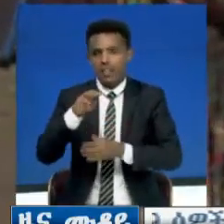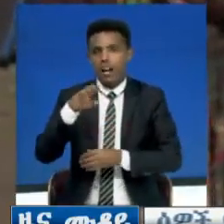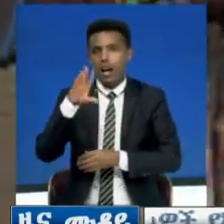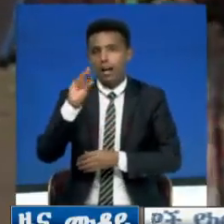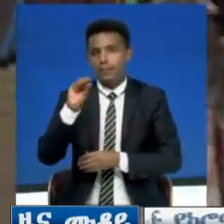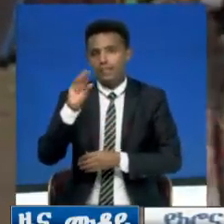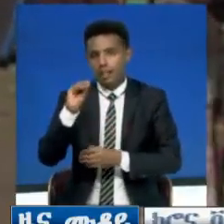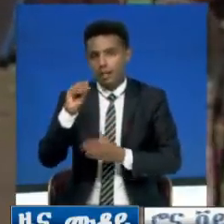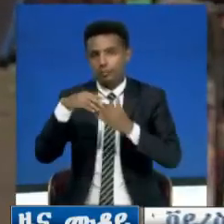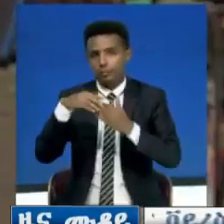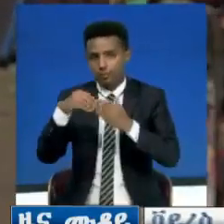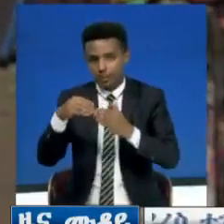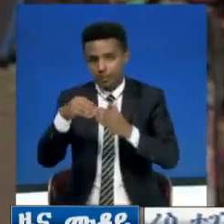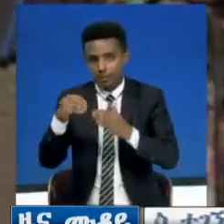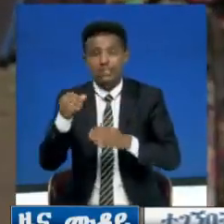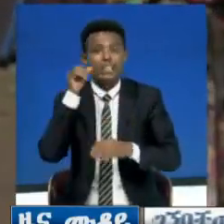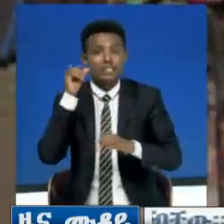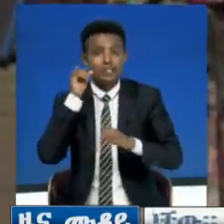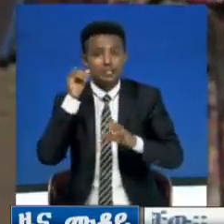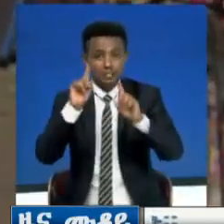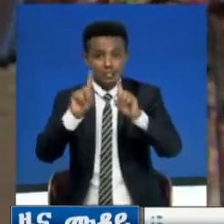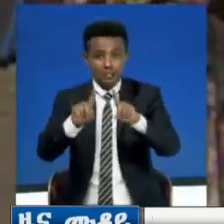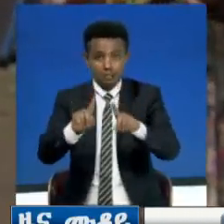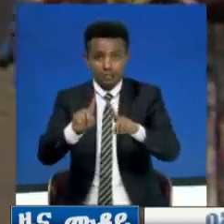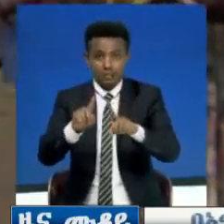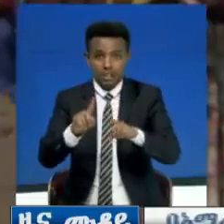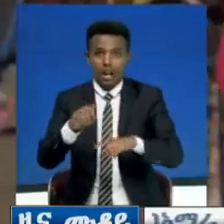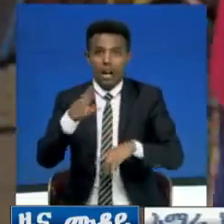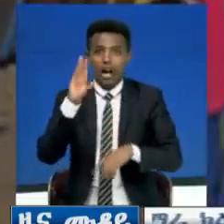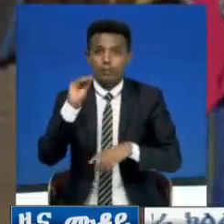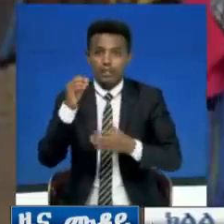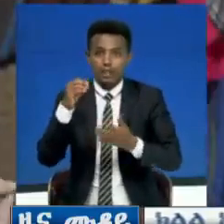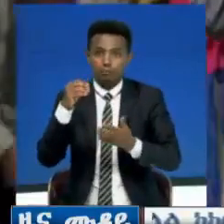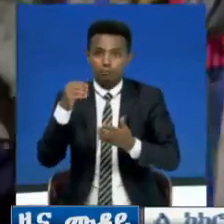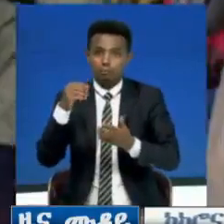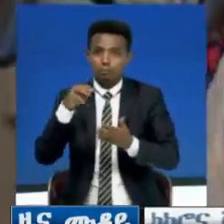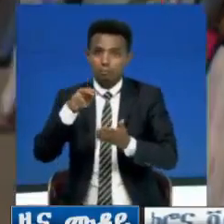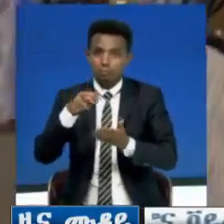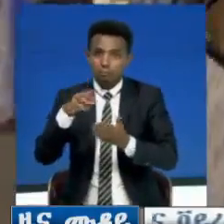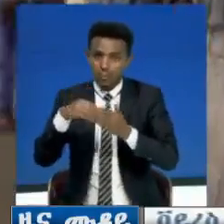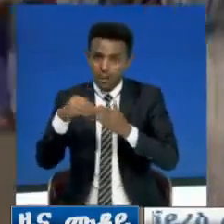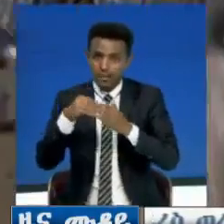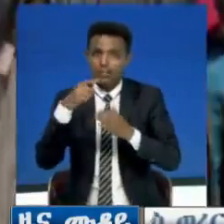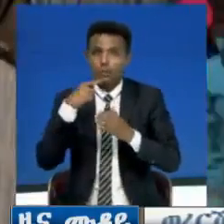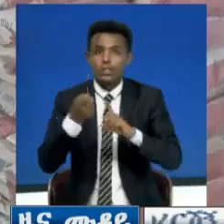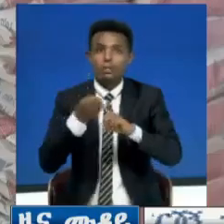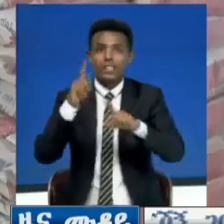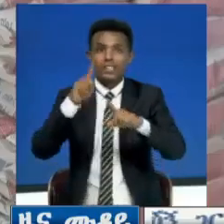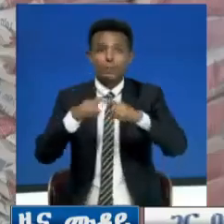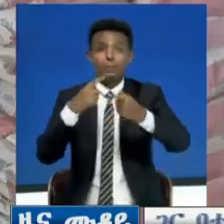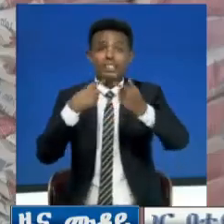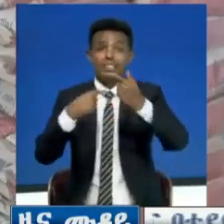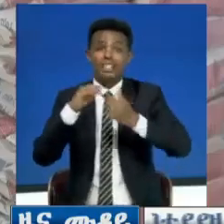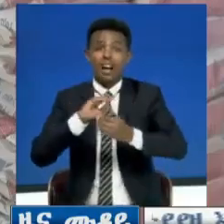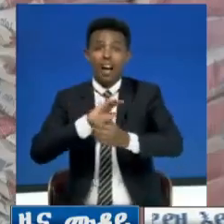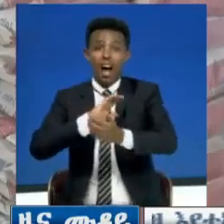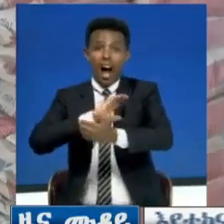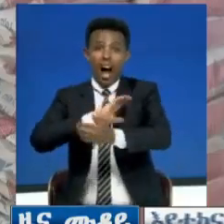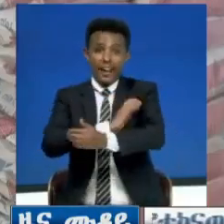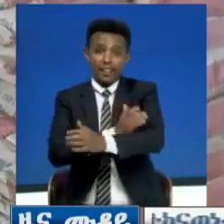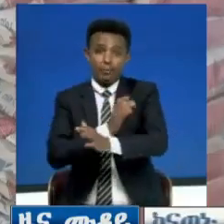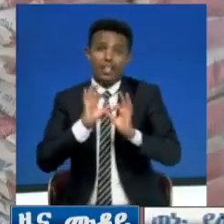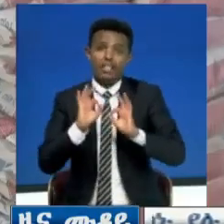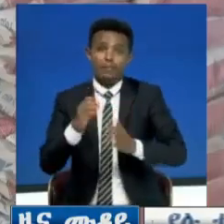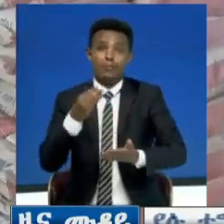ብር ትናንትና ሂጄ ያረበ የገንዘብ ይዤ ሂጄ 50 ብር ጣሳ ጤፍ ሲሉኝ ተመልሼ መጥቻለሁ። አቅም የለኝም ለመግዛት ማለት